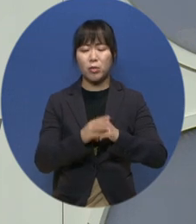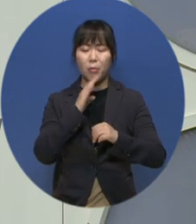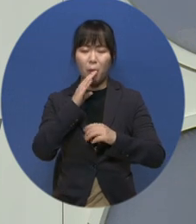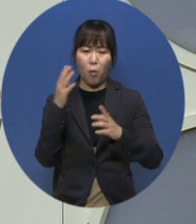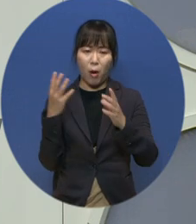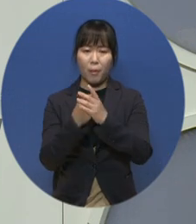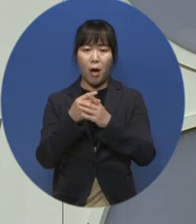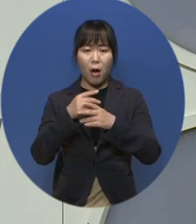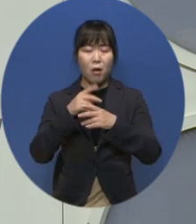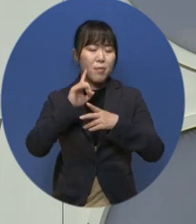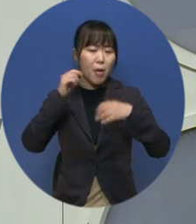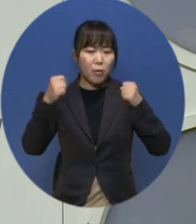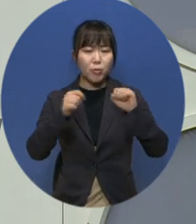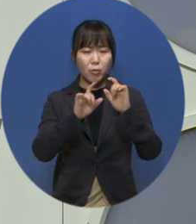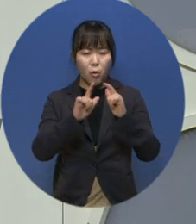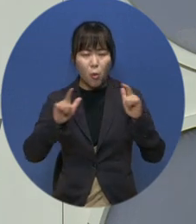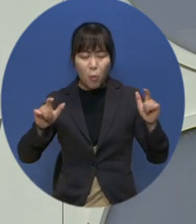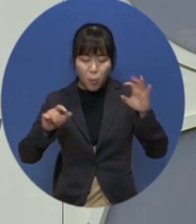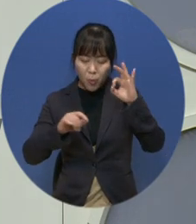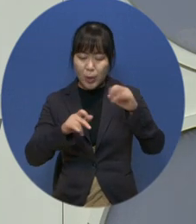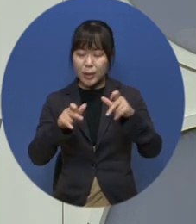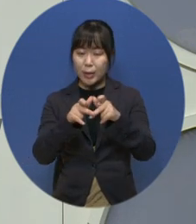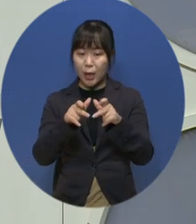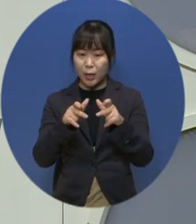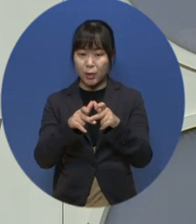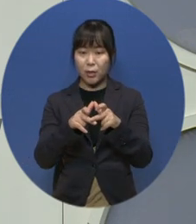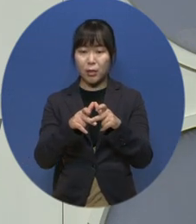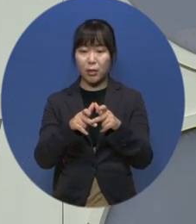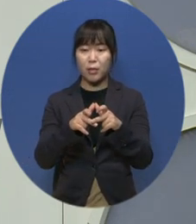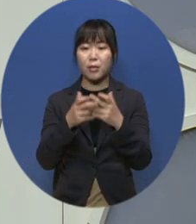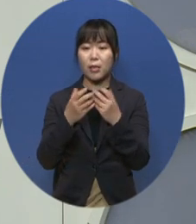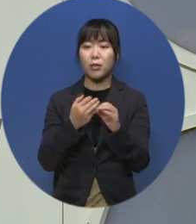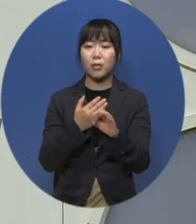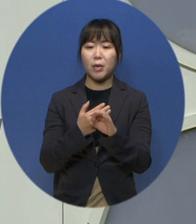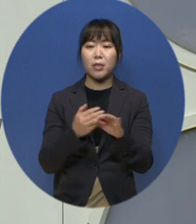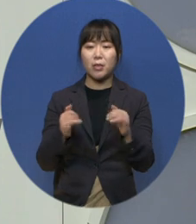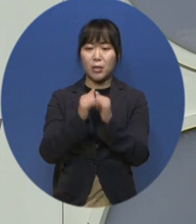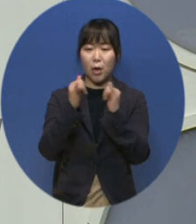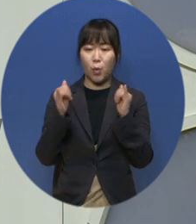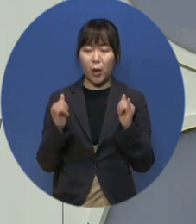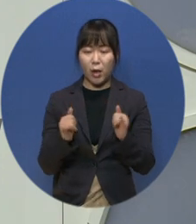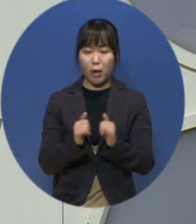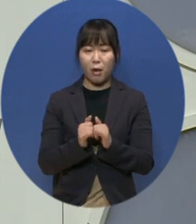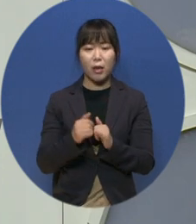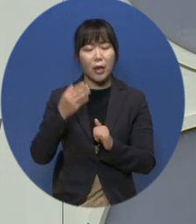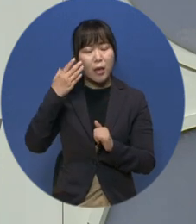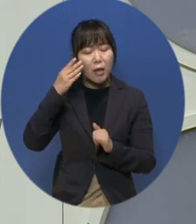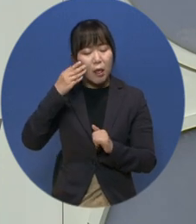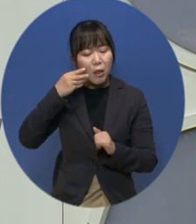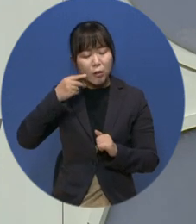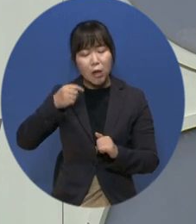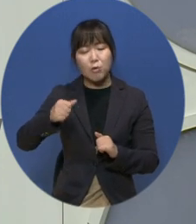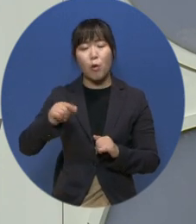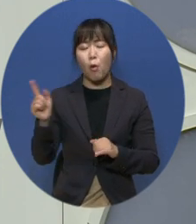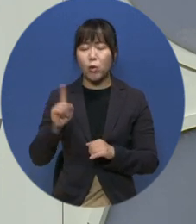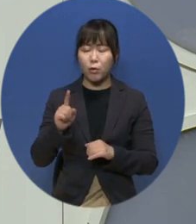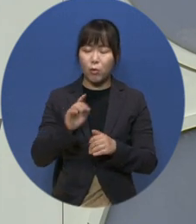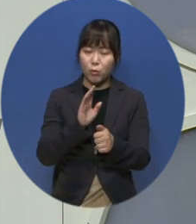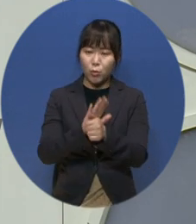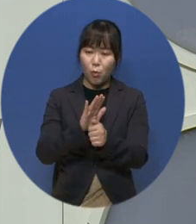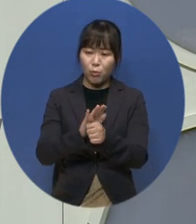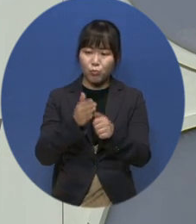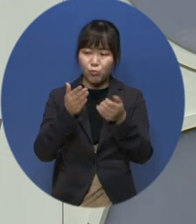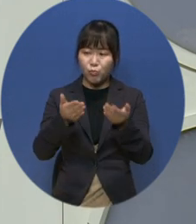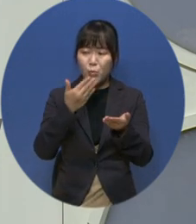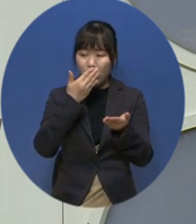많은 작품들을 하면서 어떻게 장애인들이 예를 들면 사회에 적응을 하고 사회에 어떤 기여를 할 수